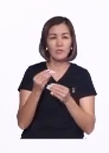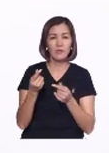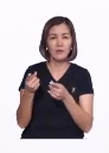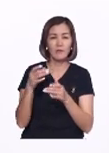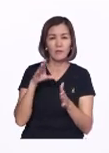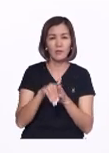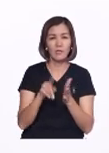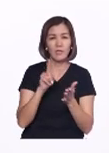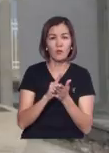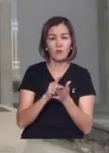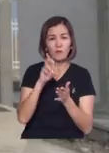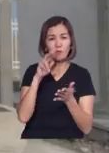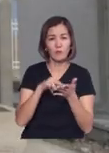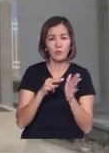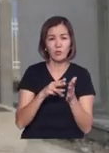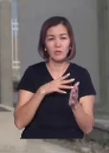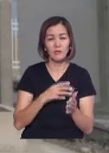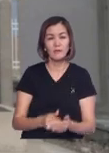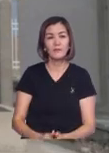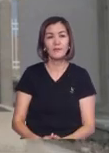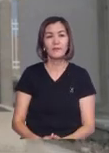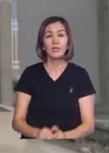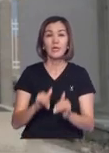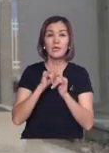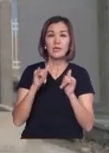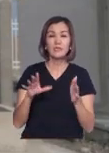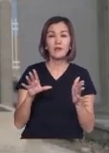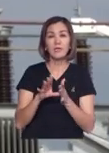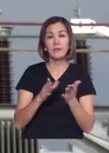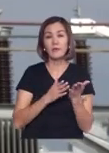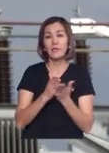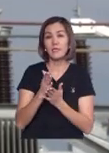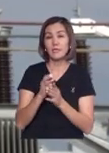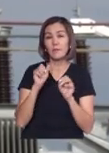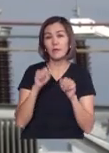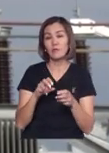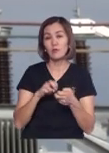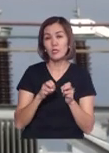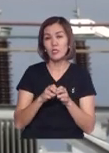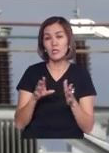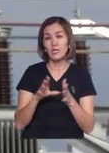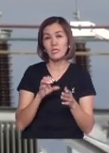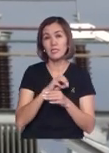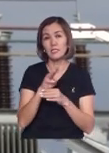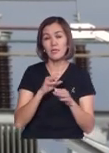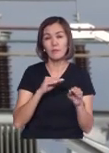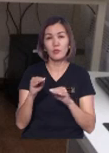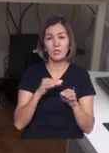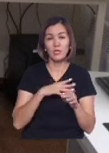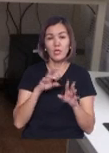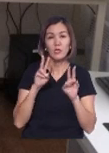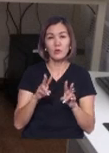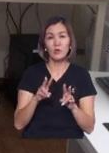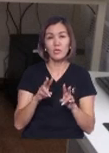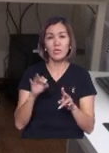и налоговых поступлений в бюджет. По мнению экспертов, развитие атомной энергетики не только позволит решить проблемы электроснабжения страны, но и